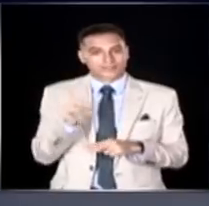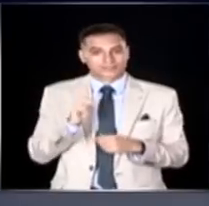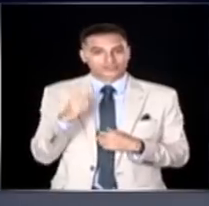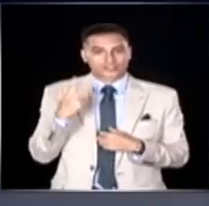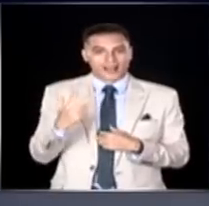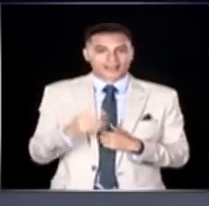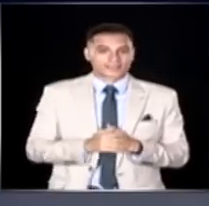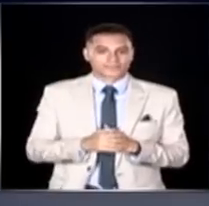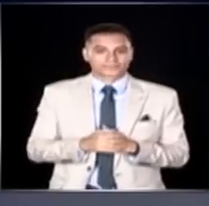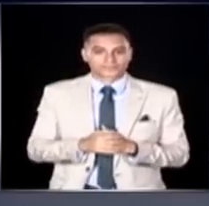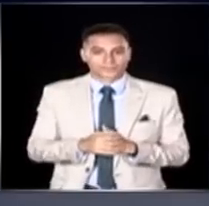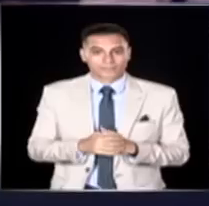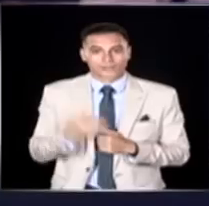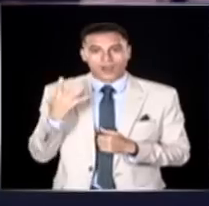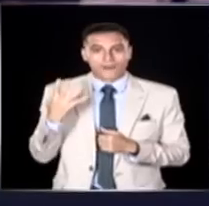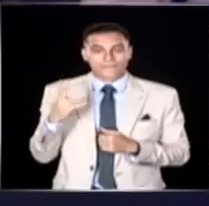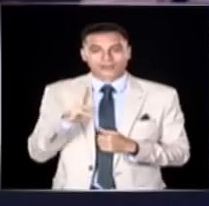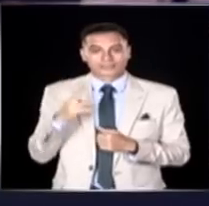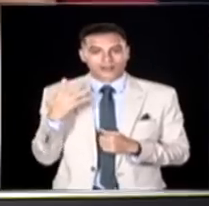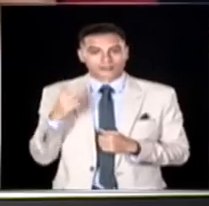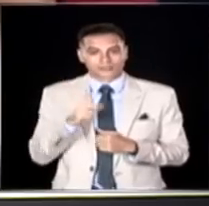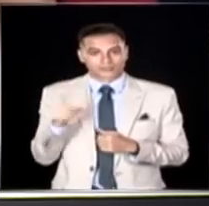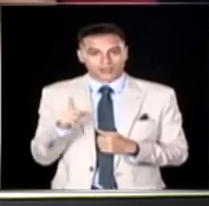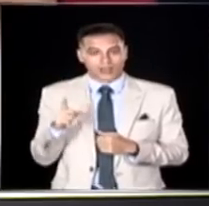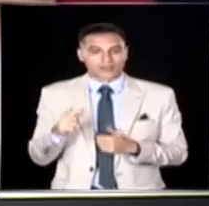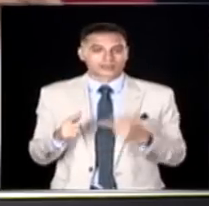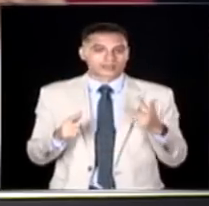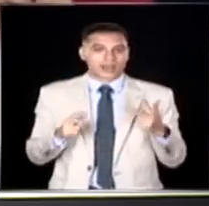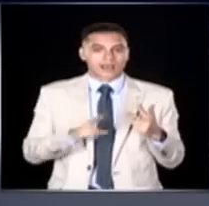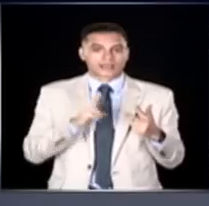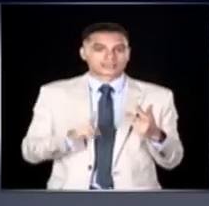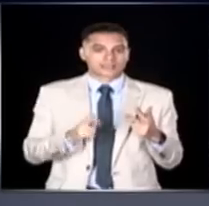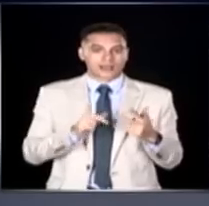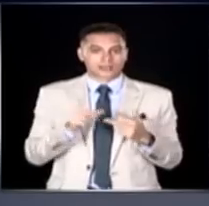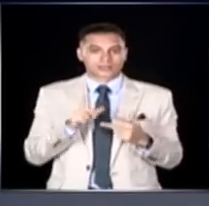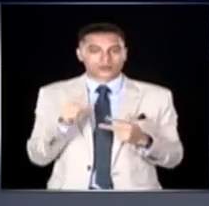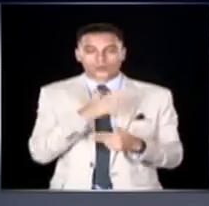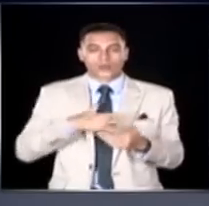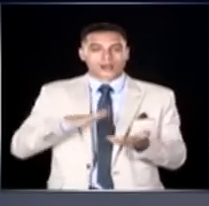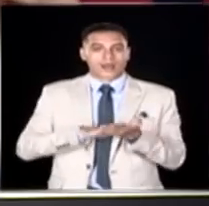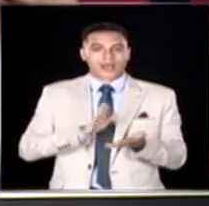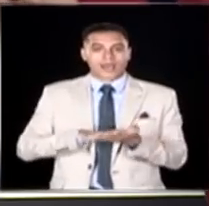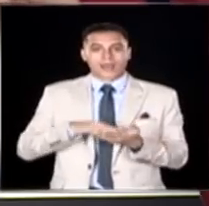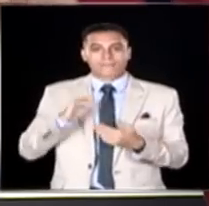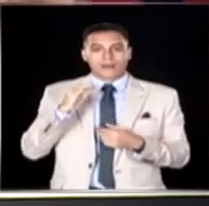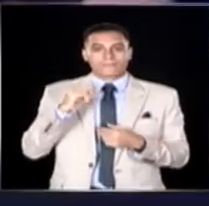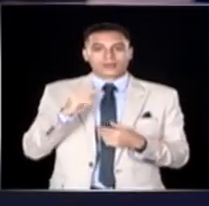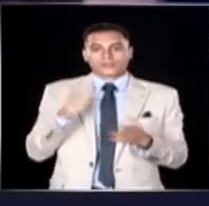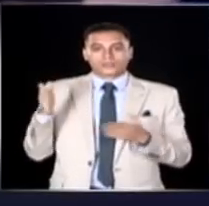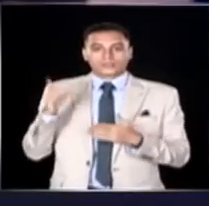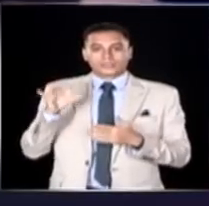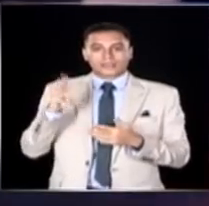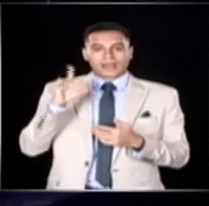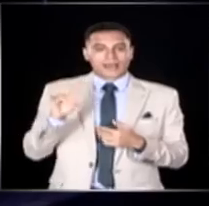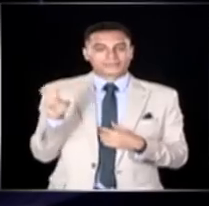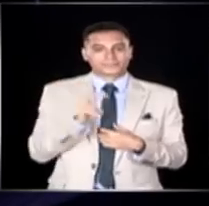ثلاثه. 4 اسئله صح، 3 اسئله صح. كلنا نحيي محمد امجد وريهام شعبان.